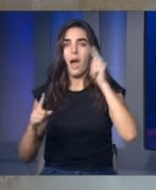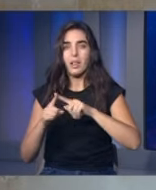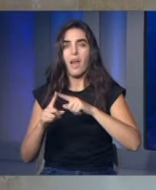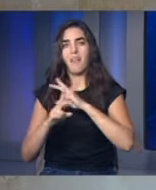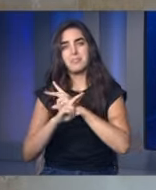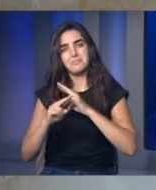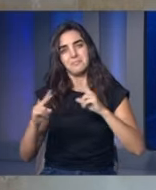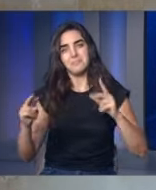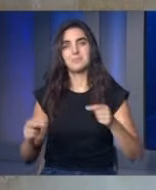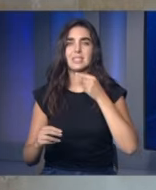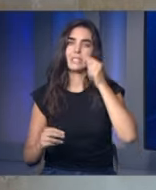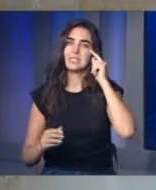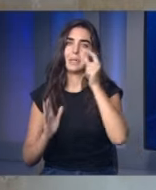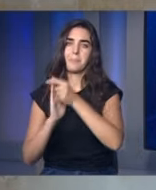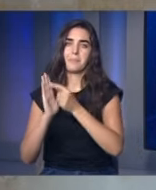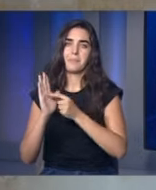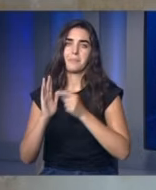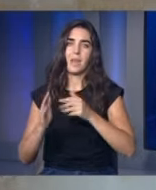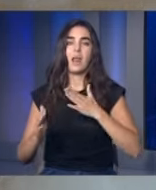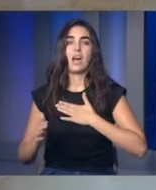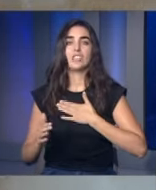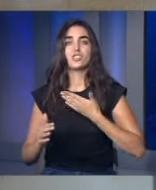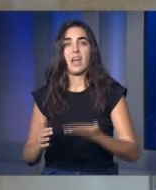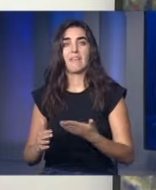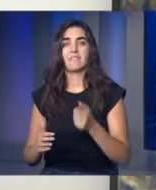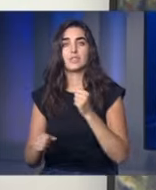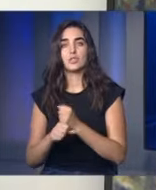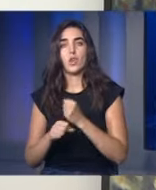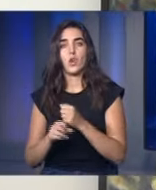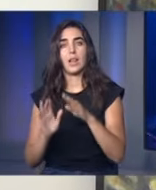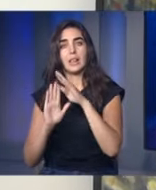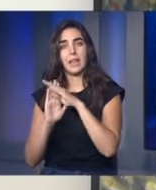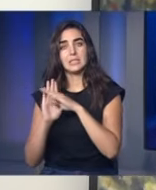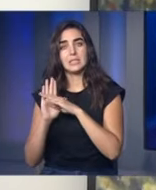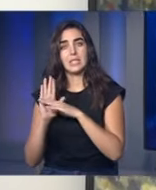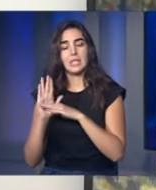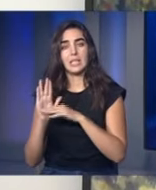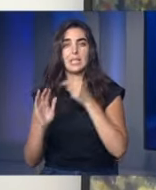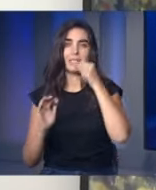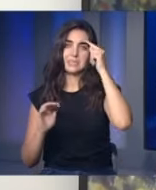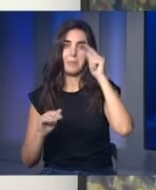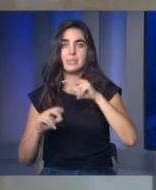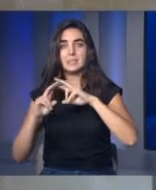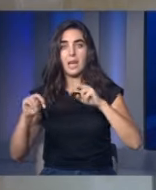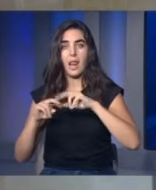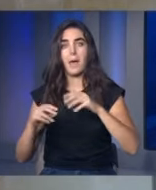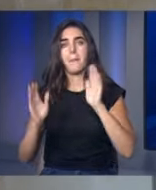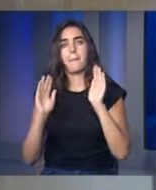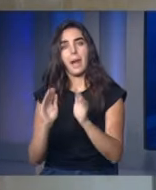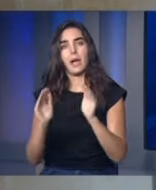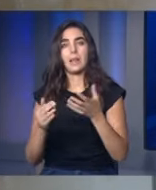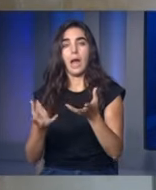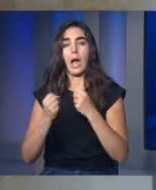برسالة الانفتاح والتنوع، الثقافة والفن الهادف. Landscapes of Belongings،